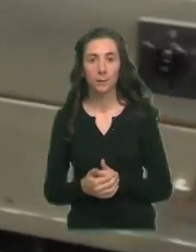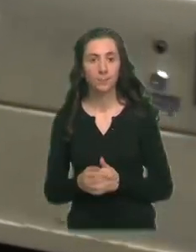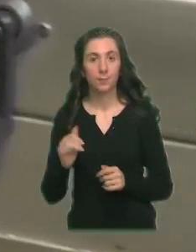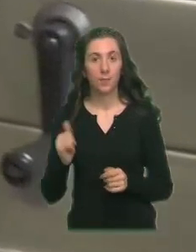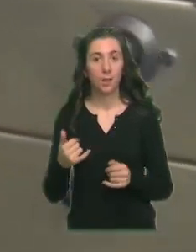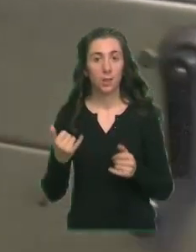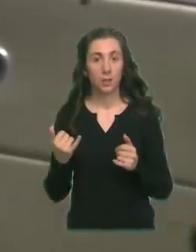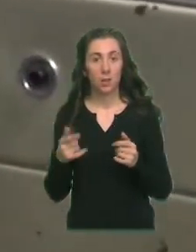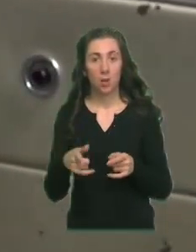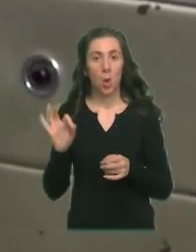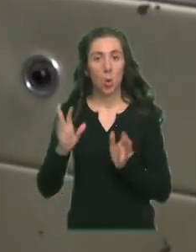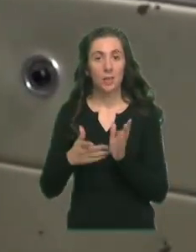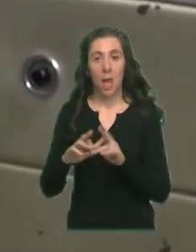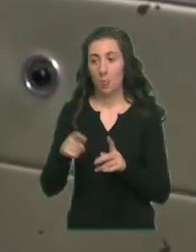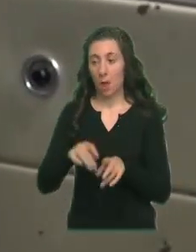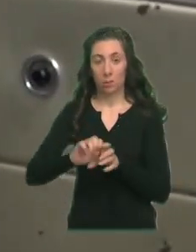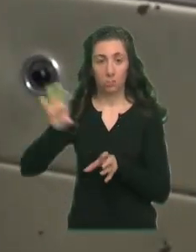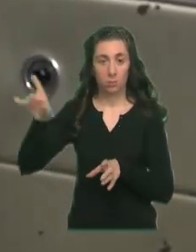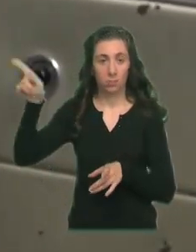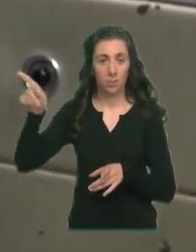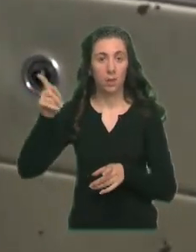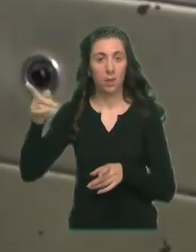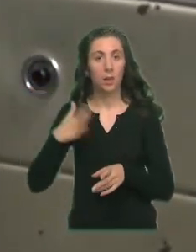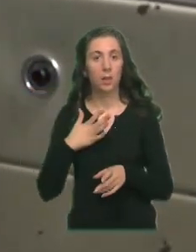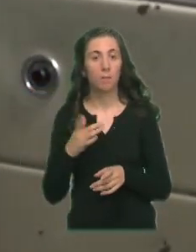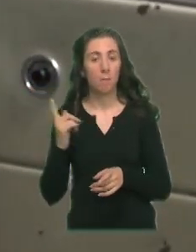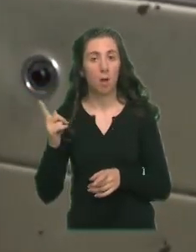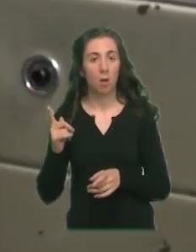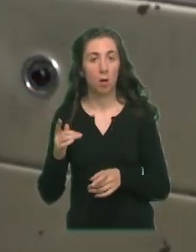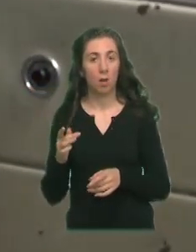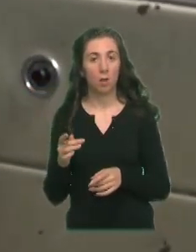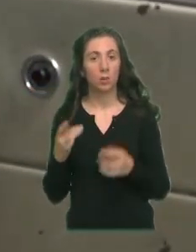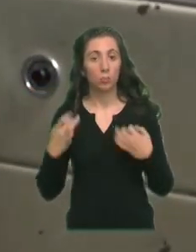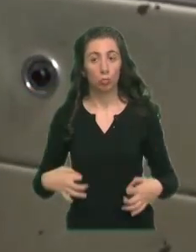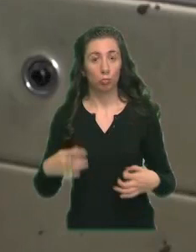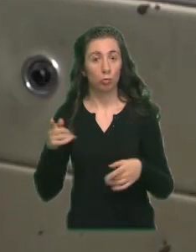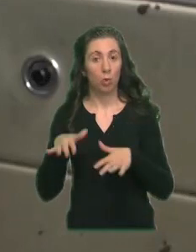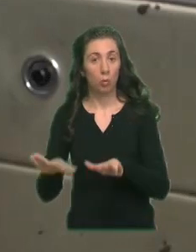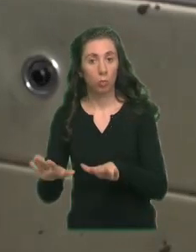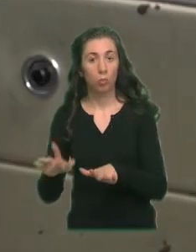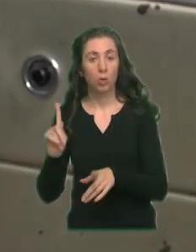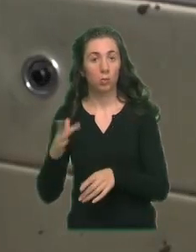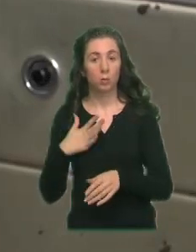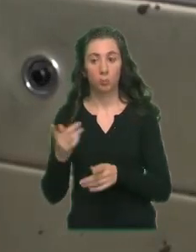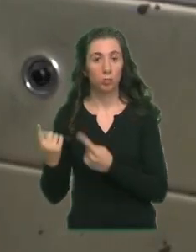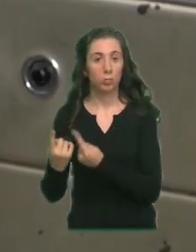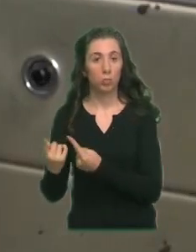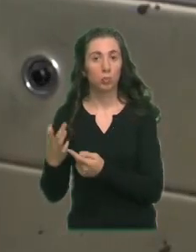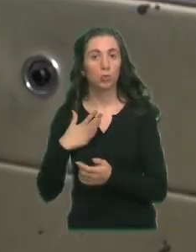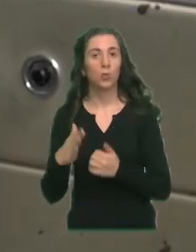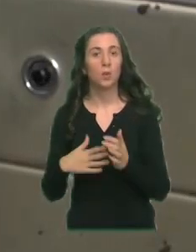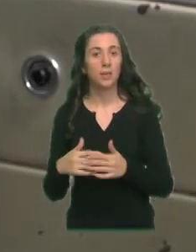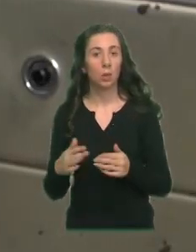nisam, jer on je sada u Ozani i on ima tamo, ajmo reći, stručne ljude, stručnu situaciju i to